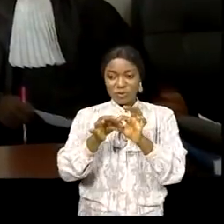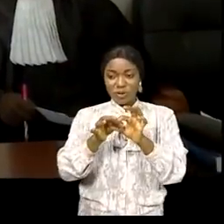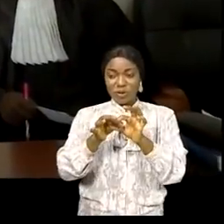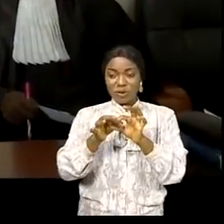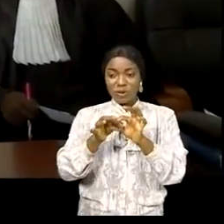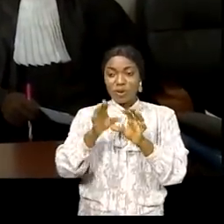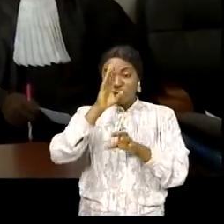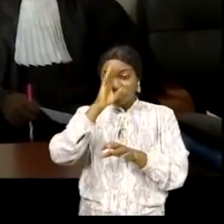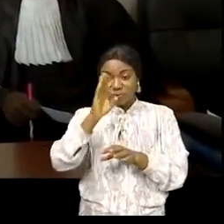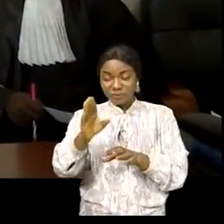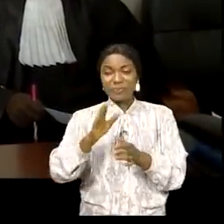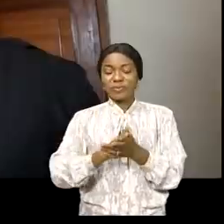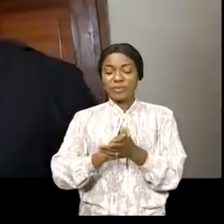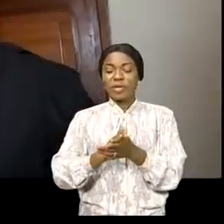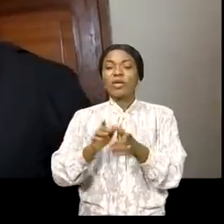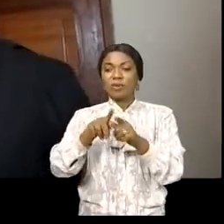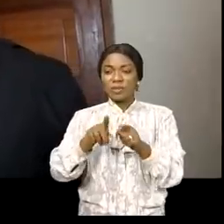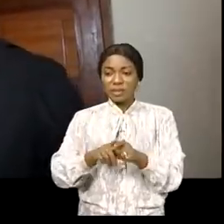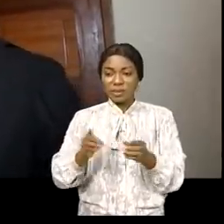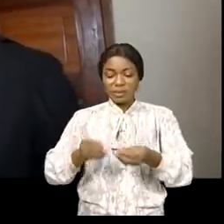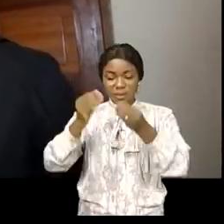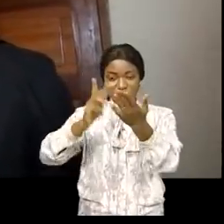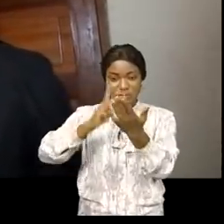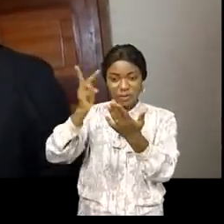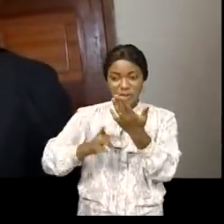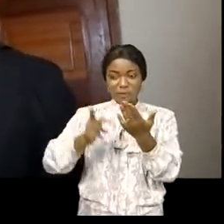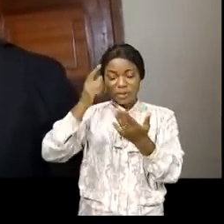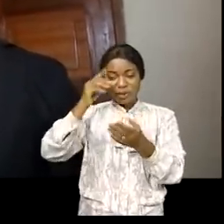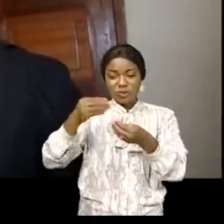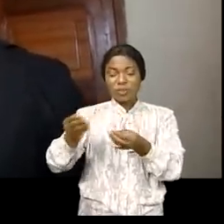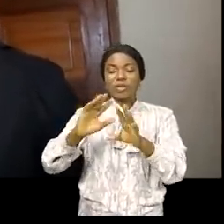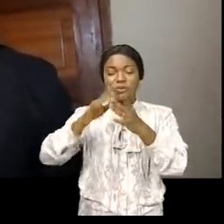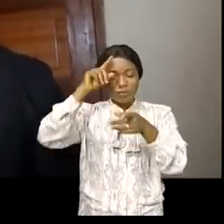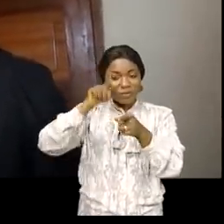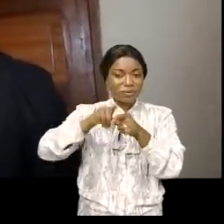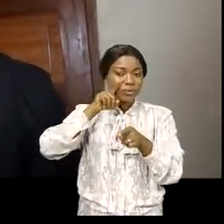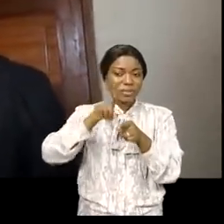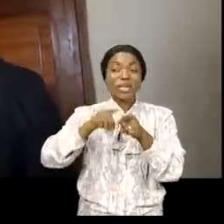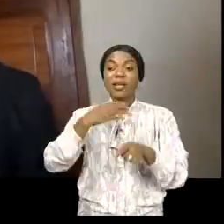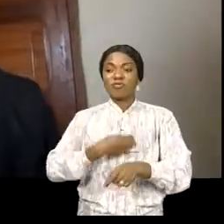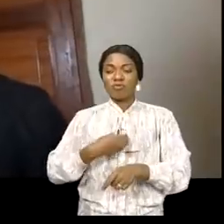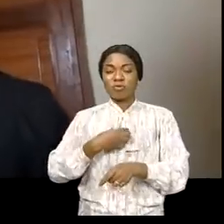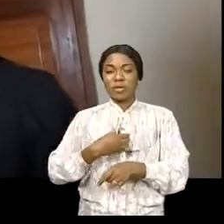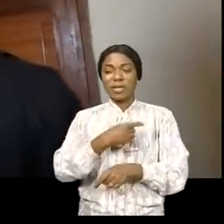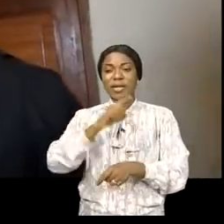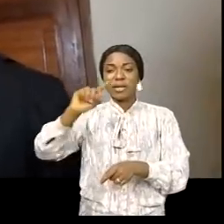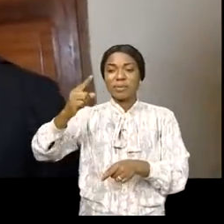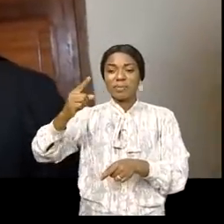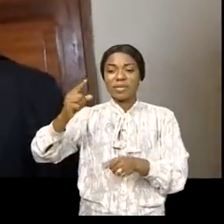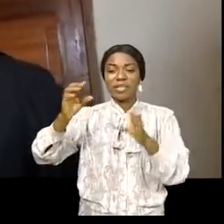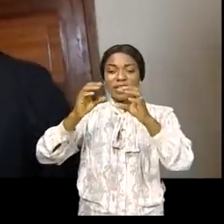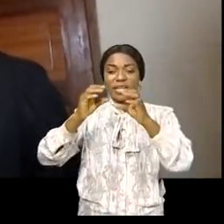l'avoir dit dans le programme que j'ai mis à la disposition des confrères. La première phrase de